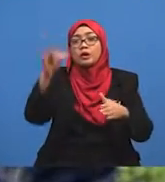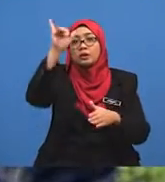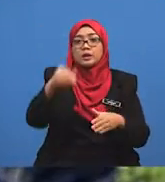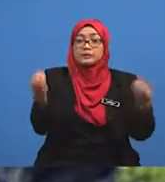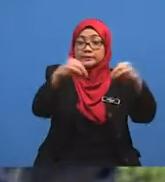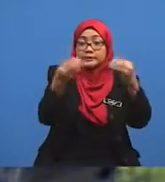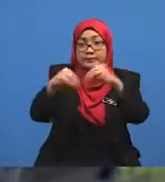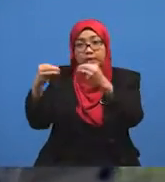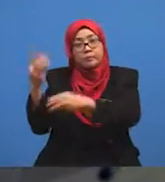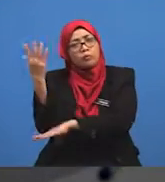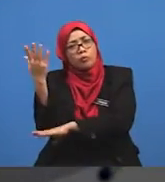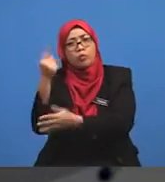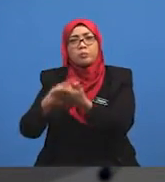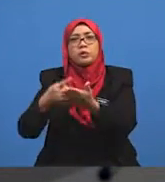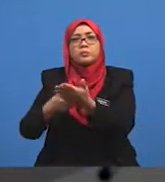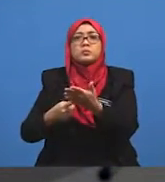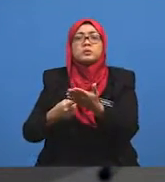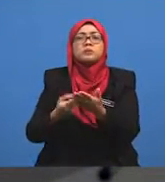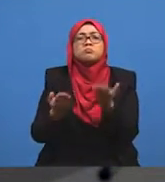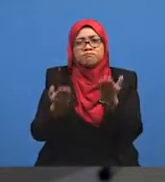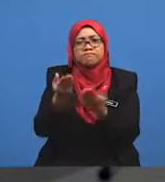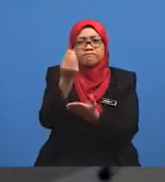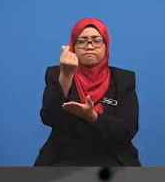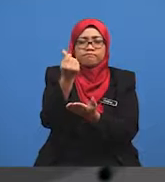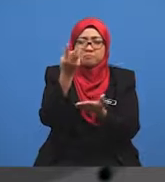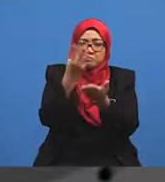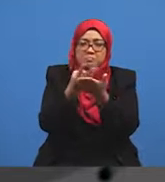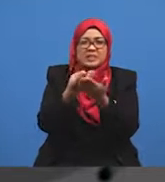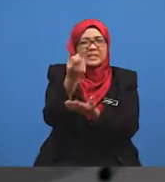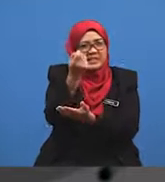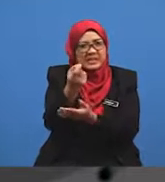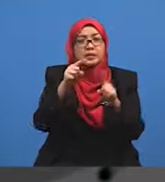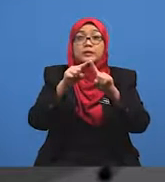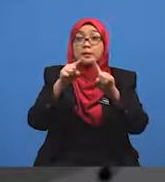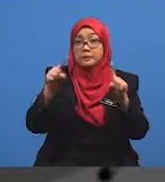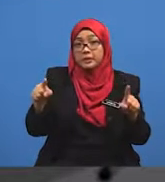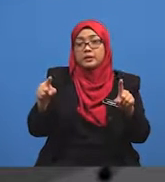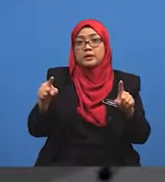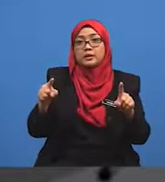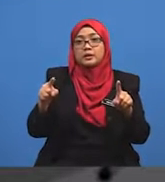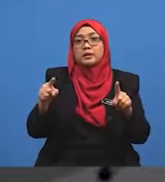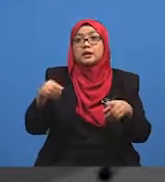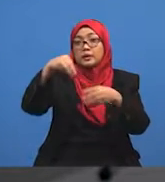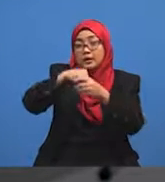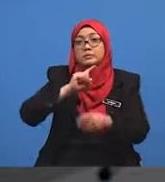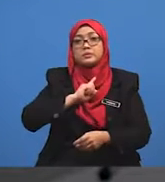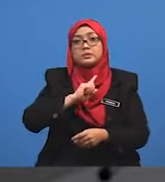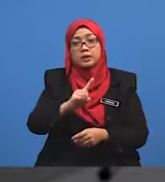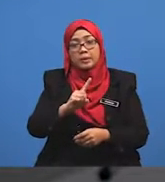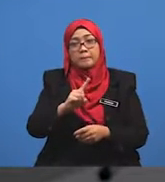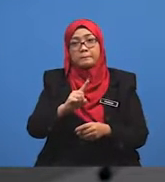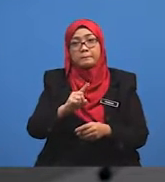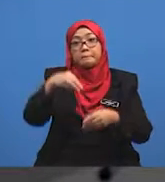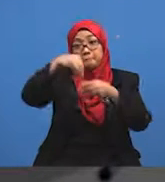mulia jika dilakukan mengikut peraturan yang telah ditetapkan oleh syariat Islam. Dalam hadis yang saya bacakan